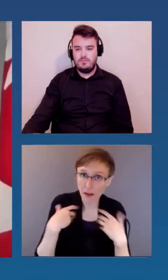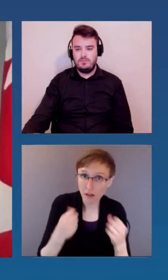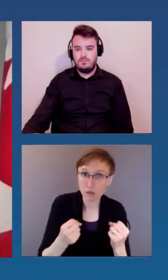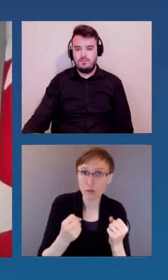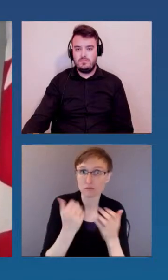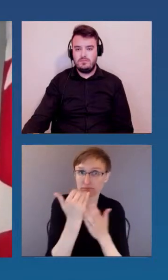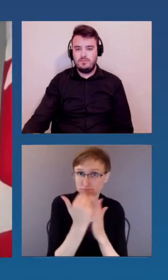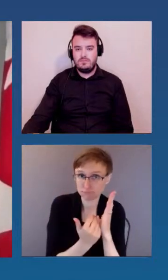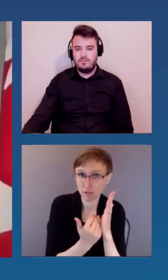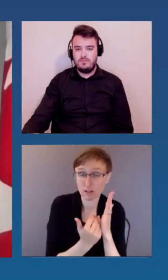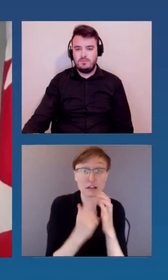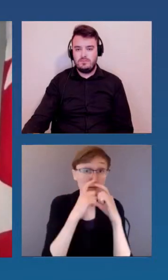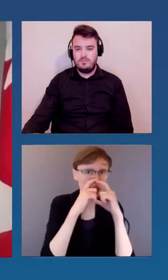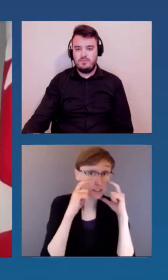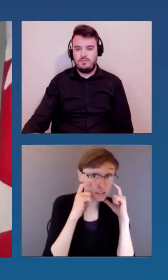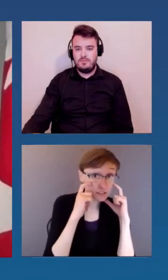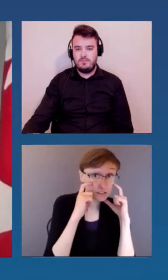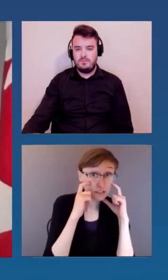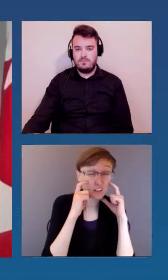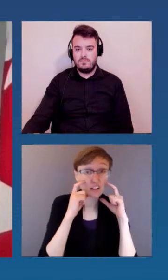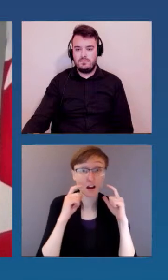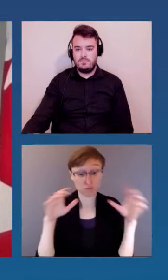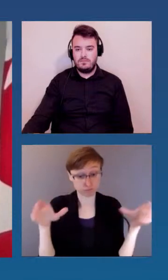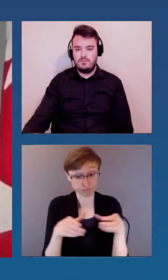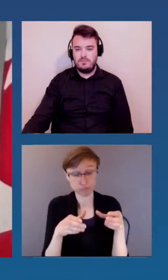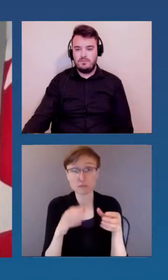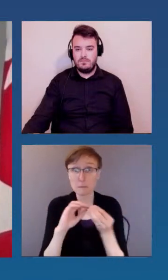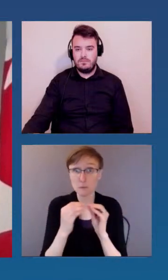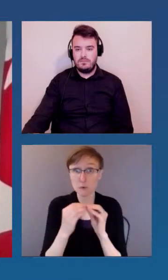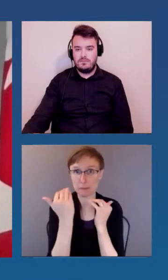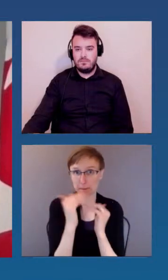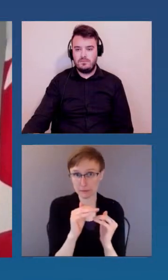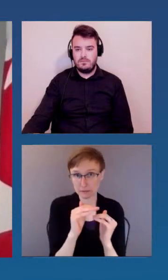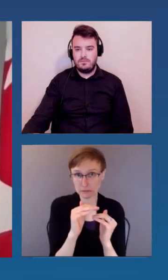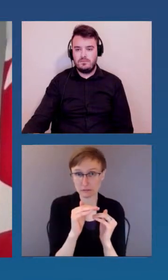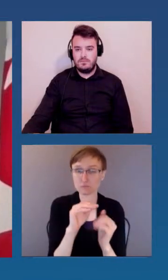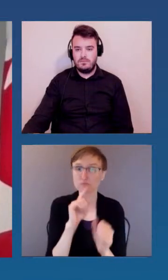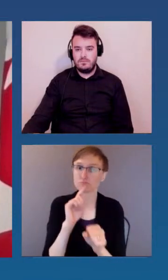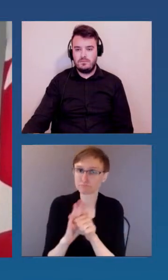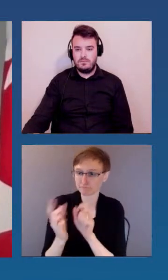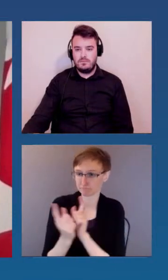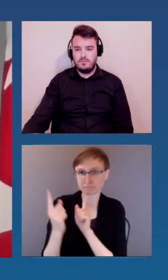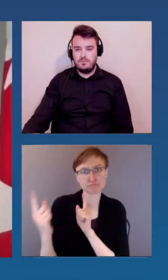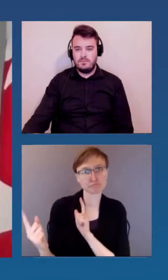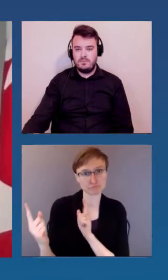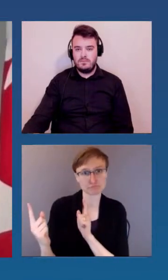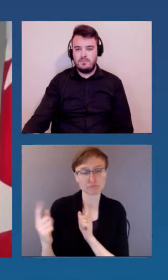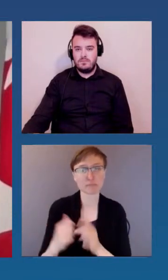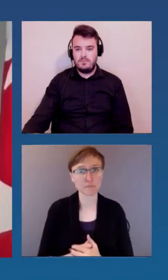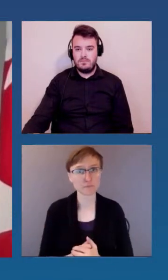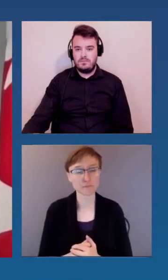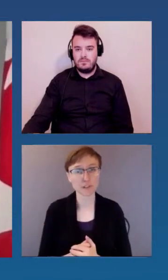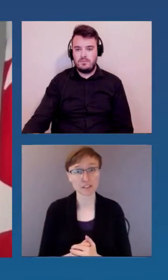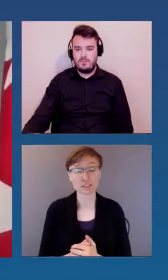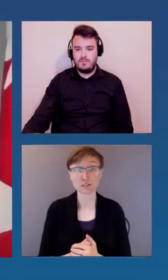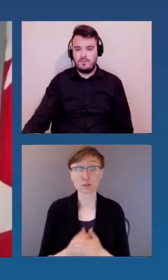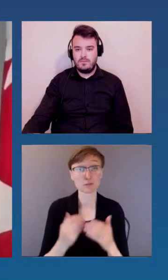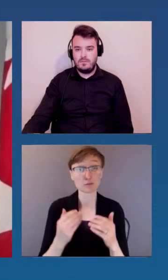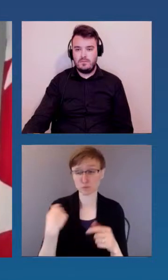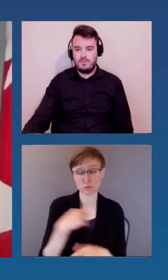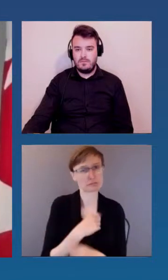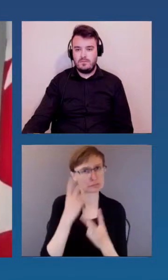cette raison que le personnel chargé d'application des règlements municipaux collabore avec les partenaires de la ville, dont la Santé publique